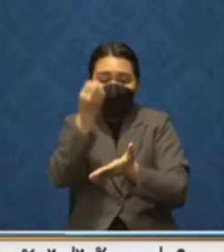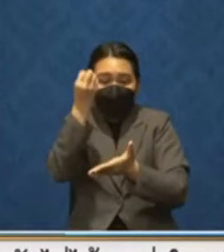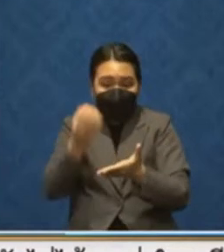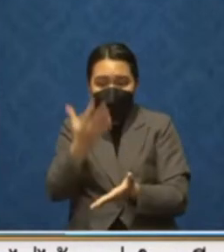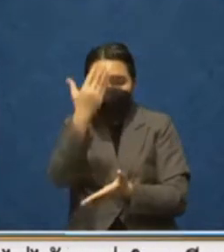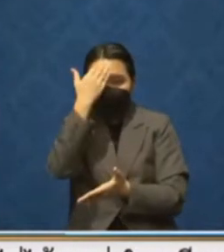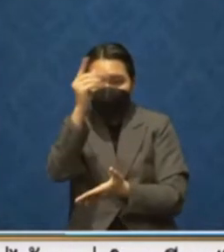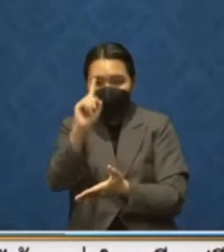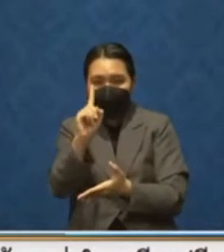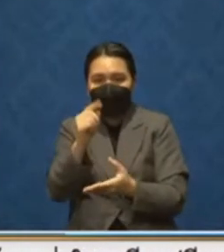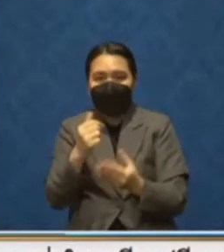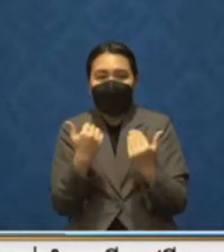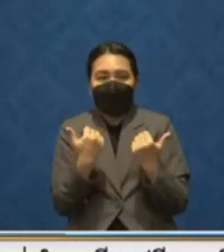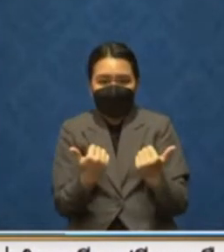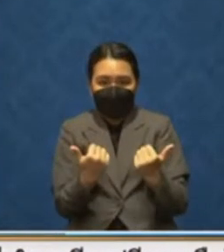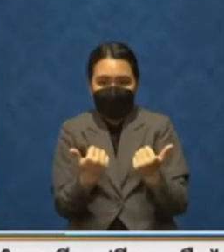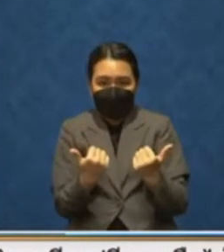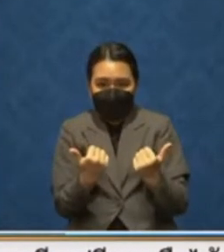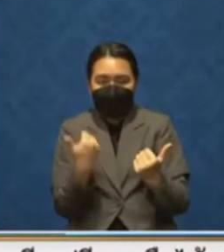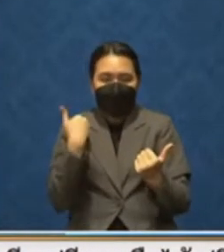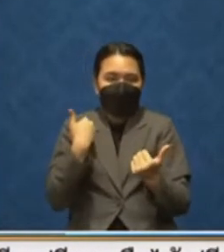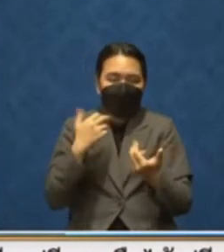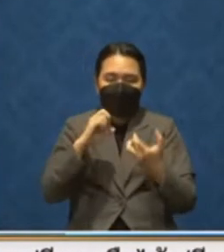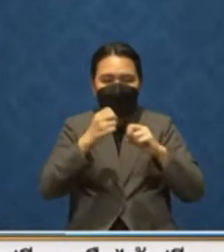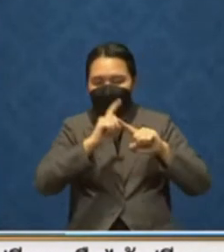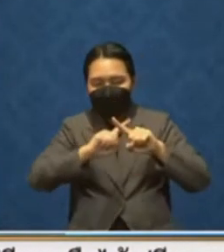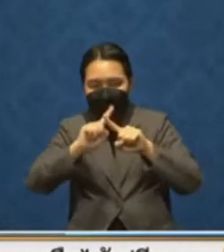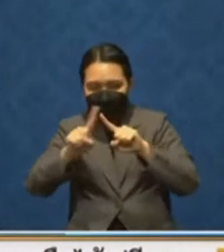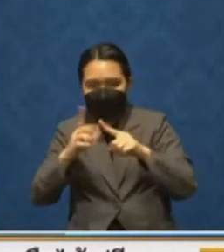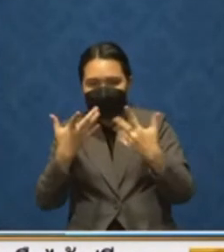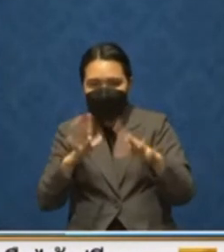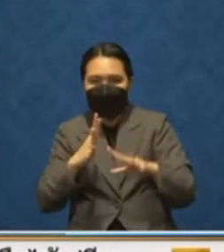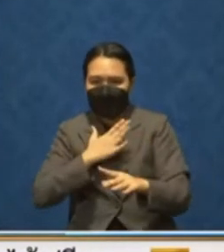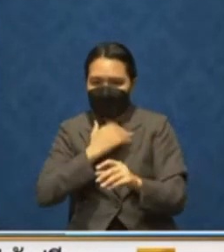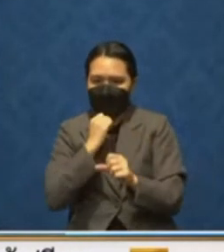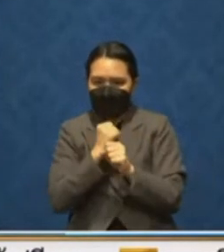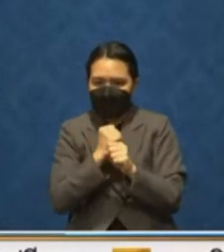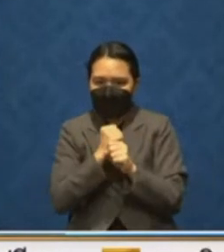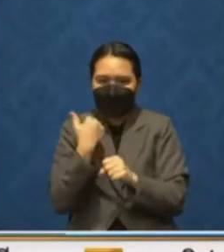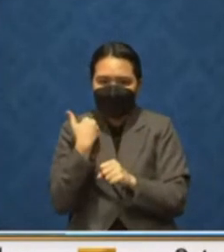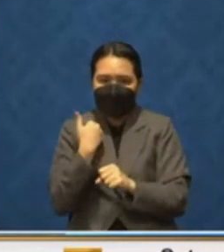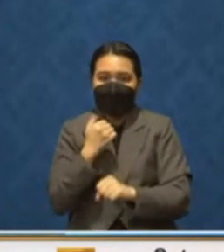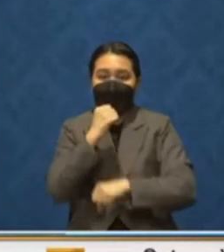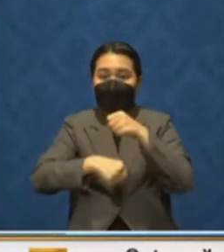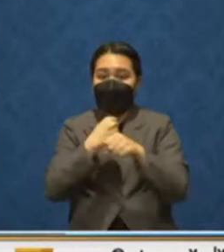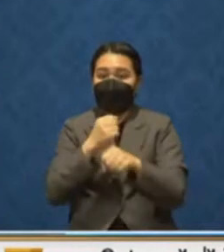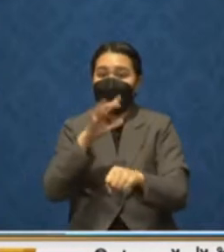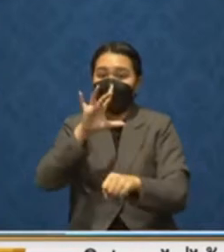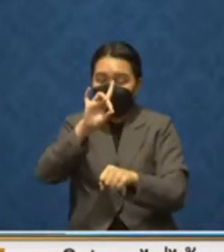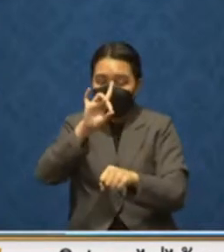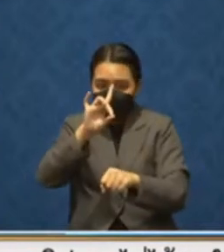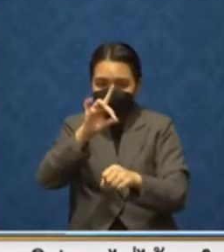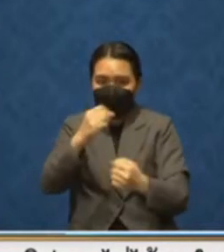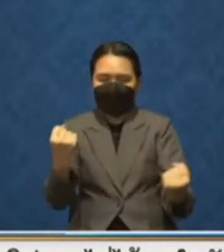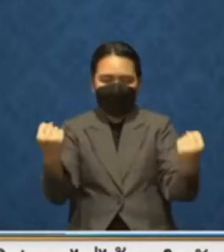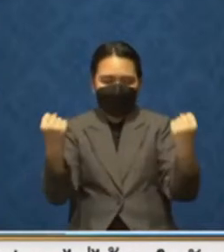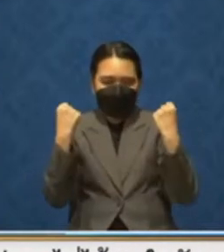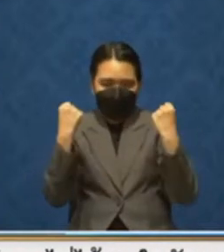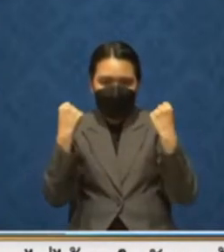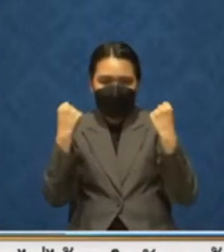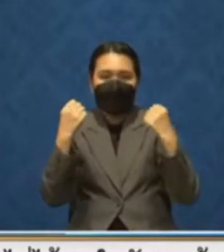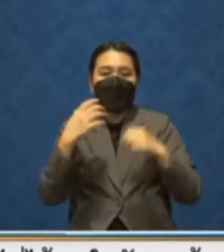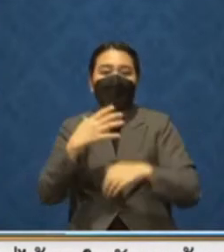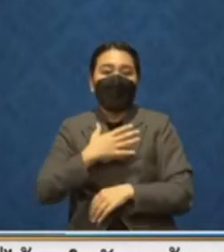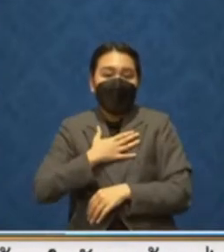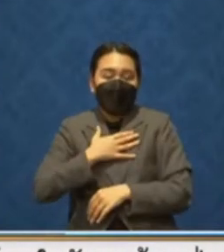มันซับซ้อนหลายเรื่องด้วยกันที่ผมต้องมาเจอในเวลานี้นะครับ 8ปีแห่งความมั่นคงวันนี้ผมอยากให้เป็น